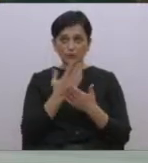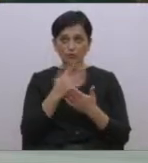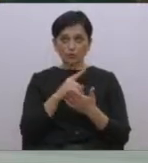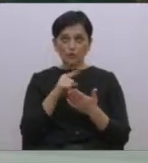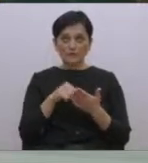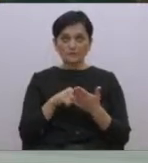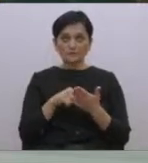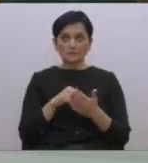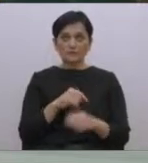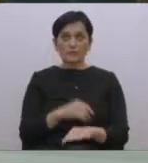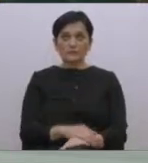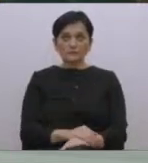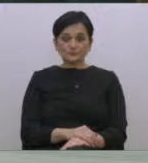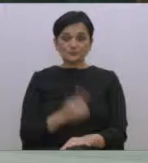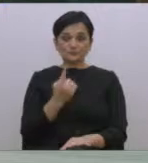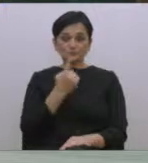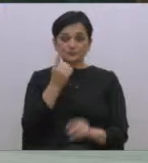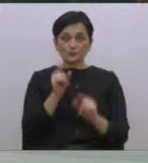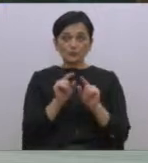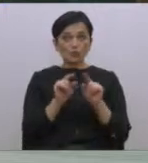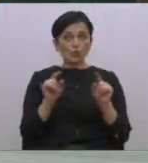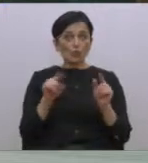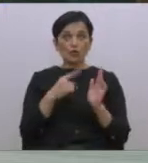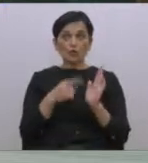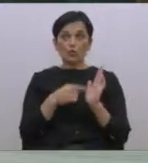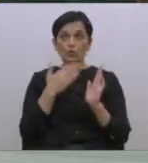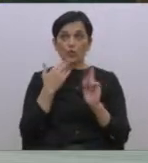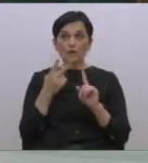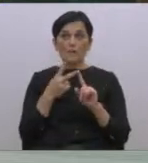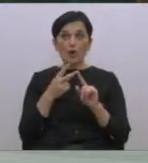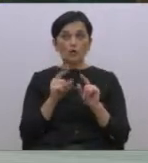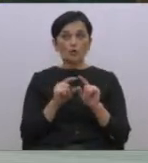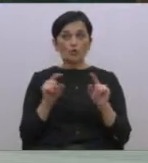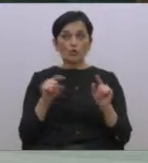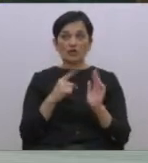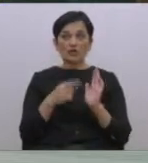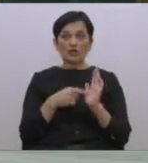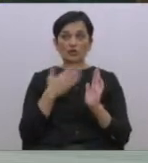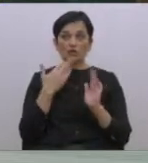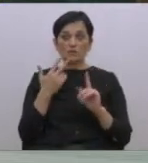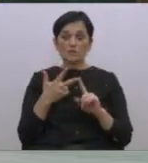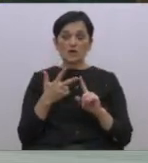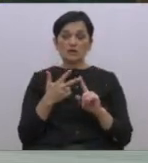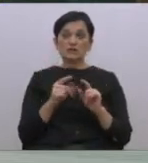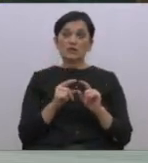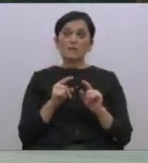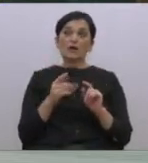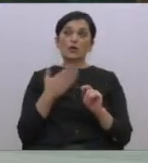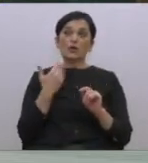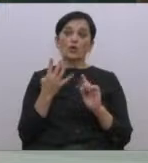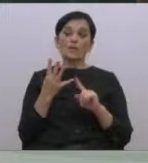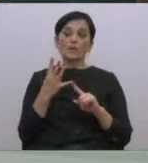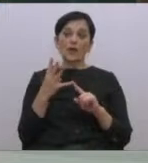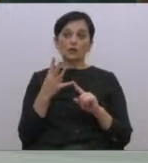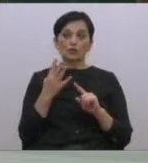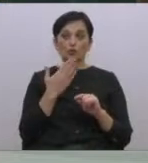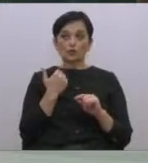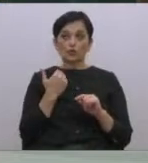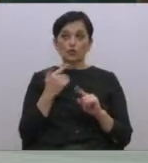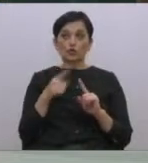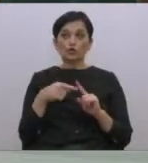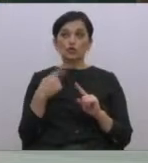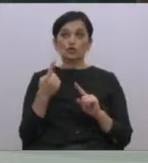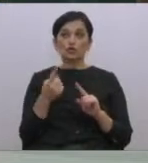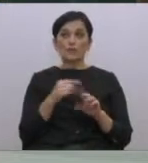კითხვები. პირველ მუხთან არ არის კითხვები, მეორე მუხთან არ არის კითხვები, მესამესთან არ არის, მეოთხესთან არ არის.